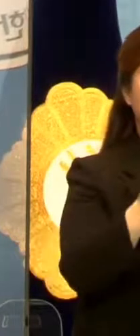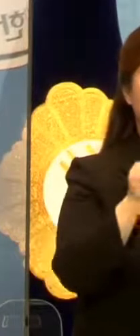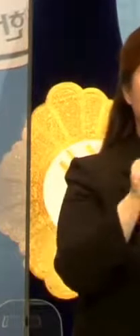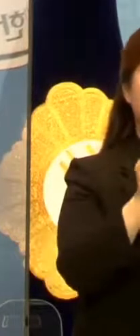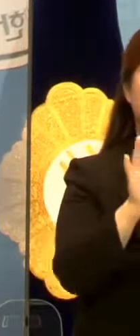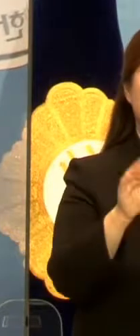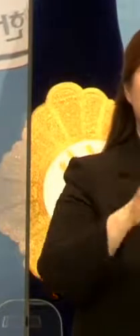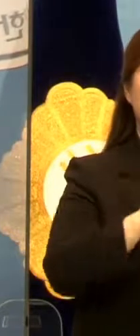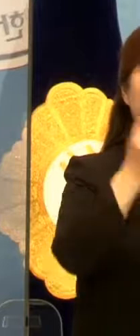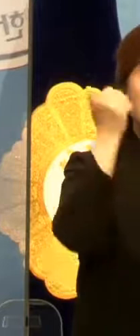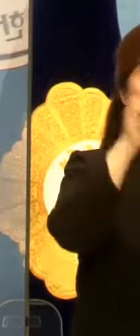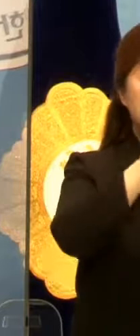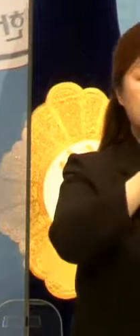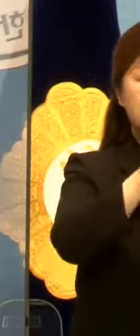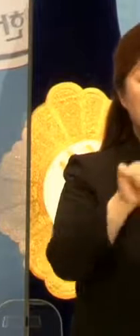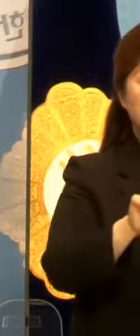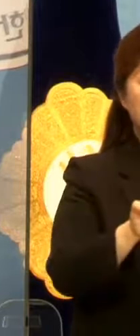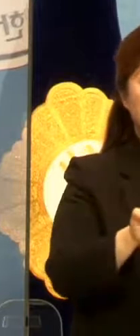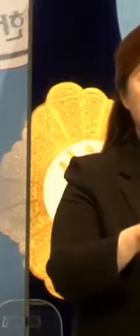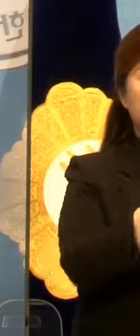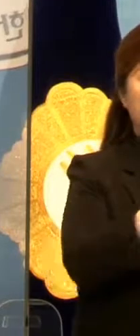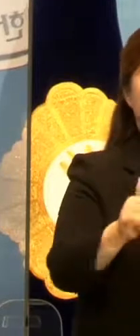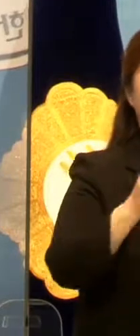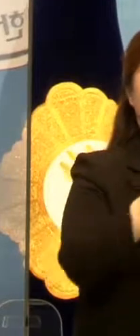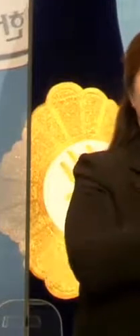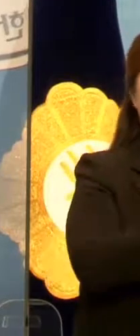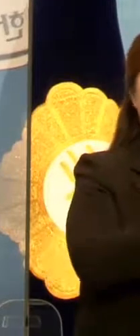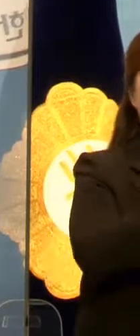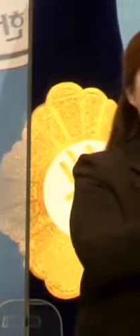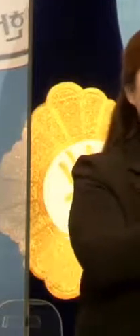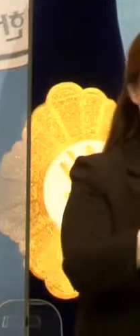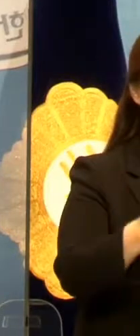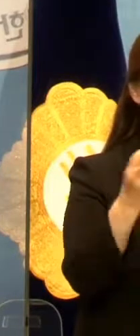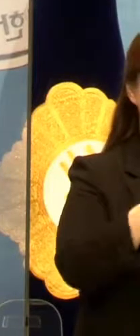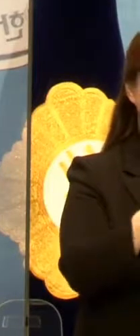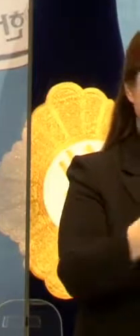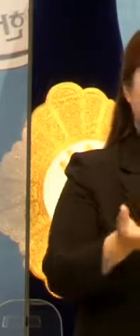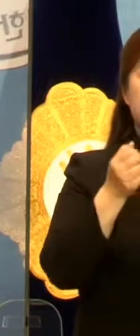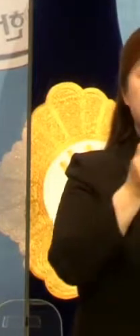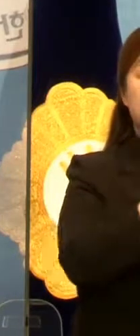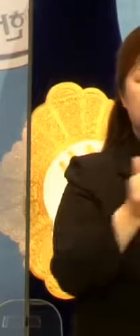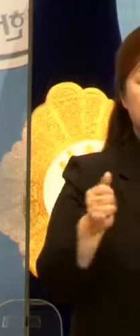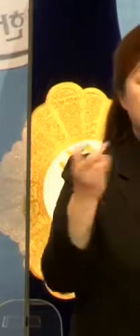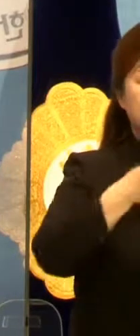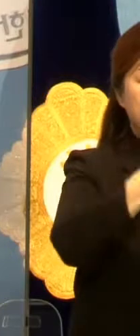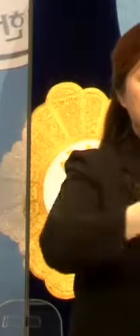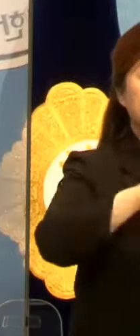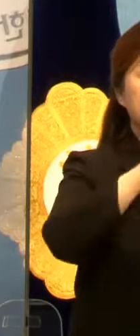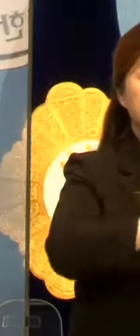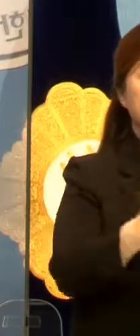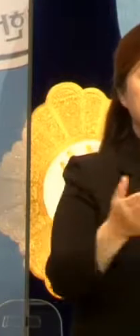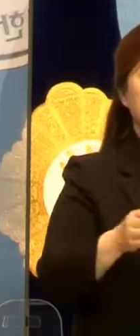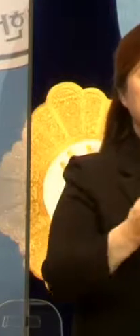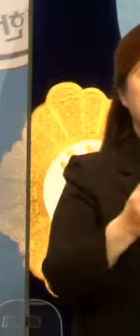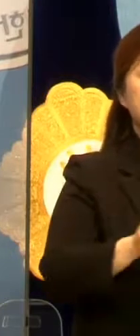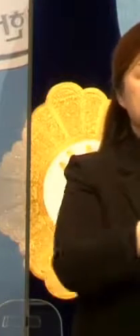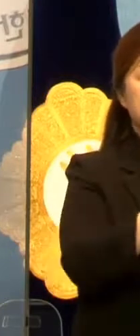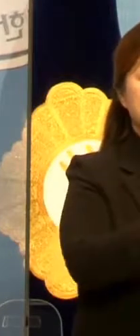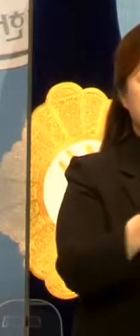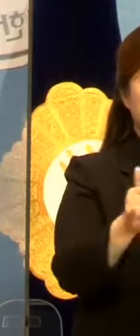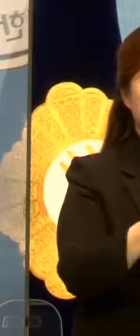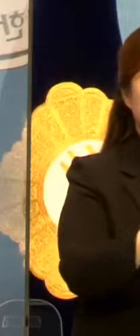한국 사회가 4인가구 로 사는 사람 그리고 집을 소유한 사람 그리고 정규직으로 살아가는 사람만이 안전한